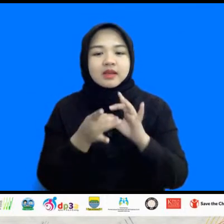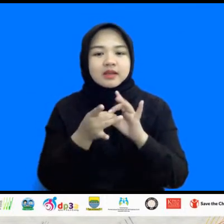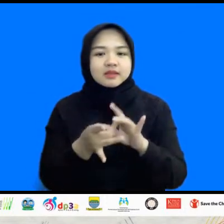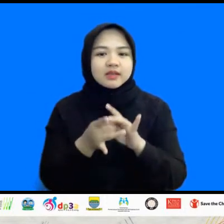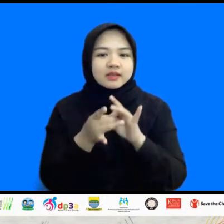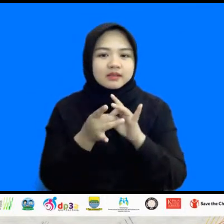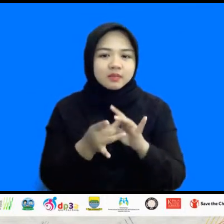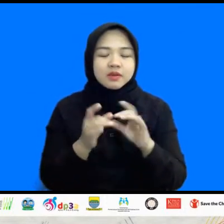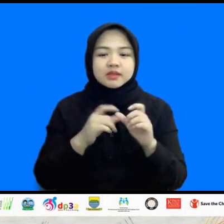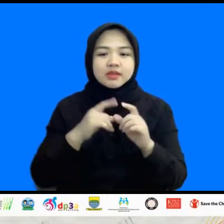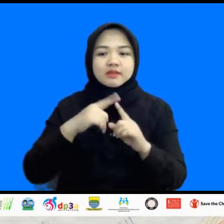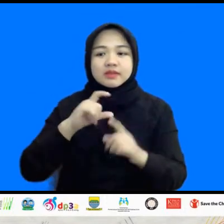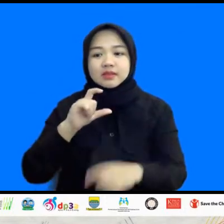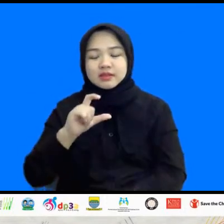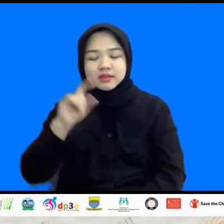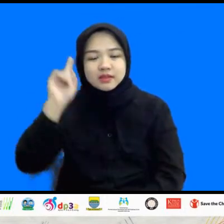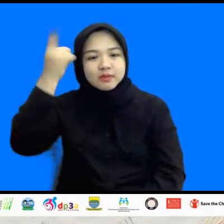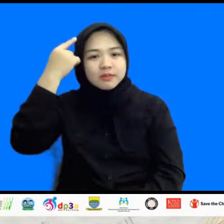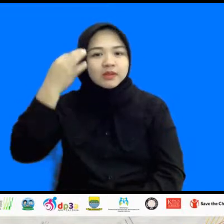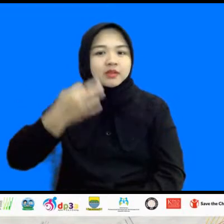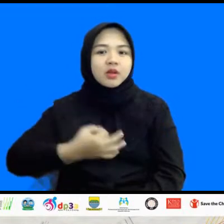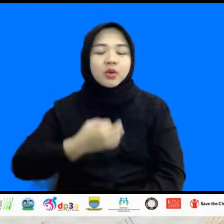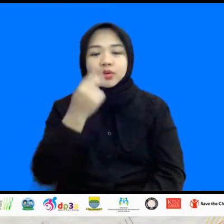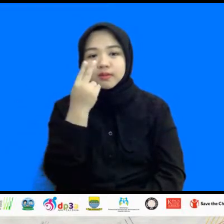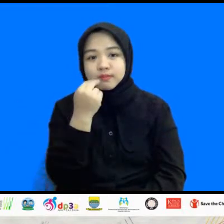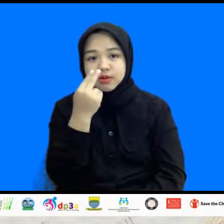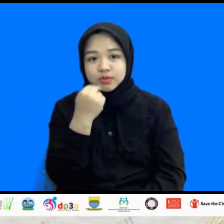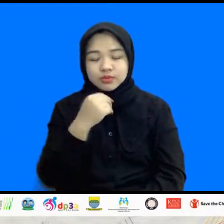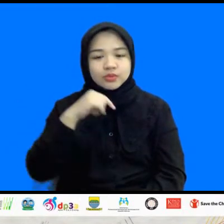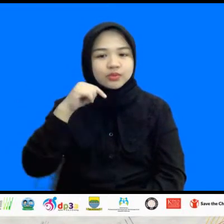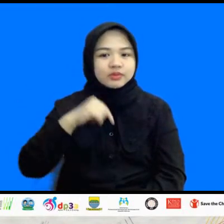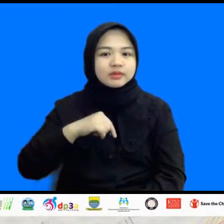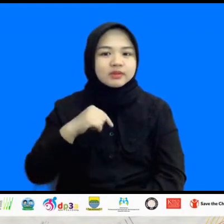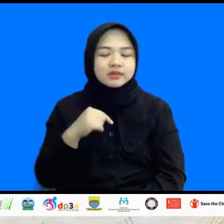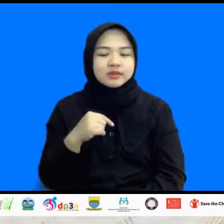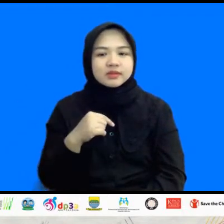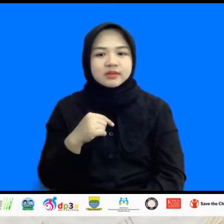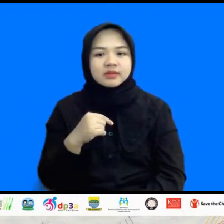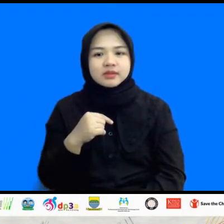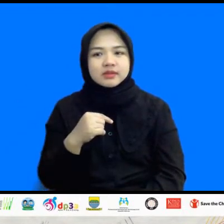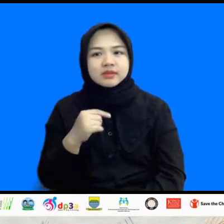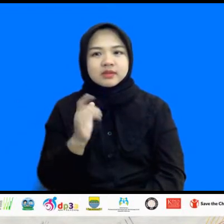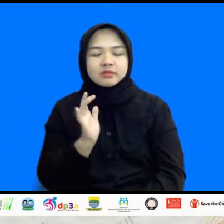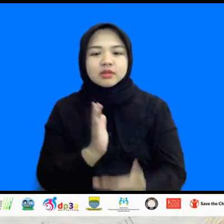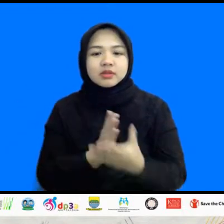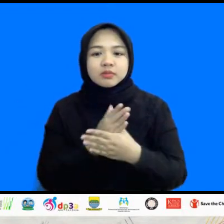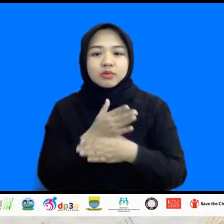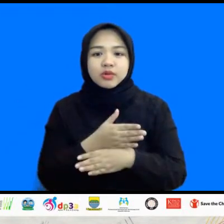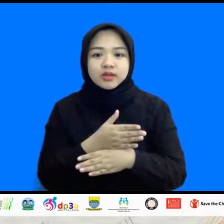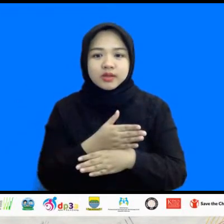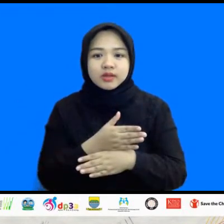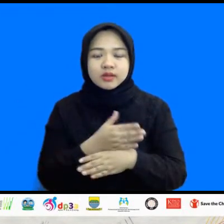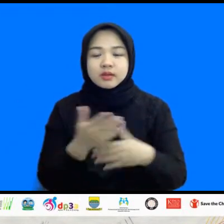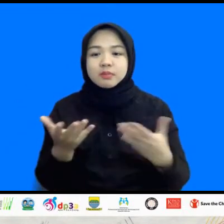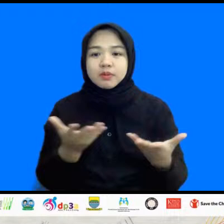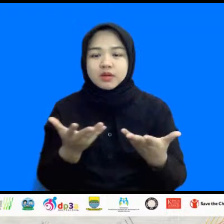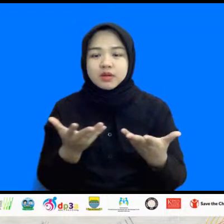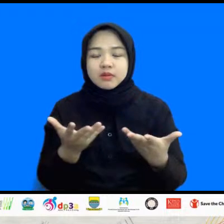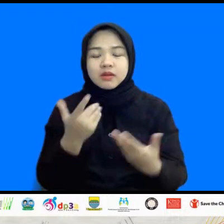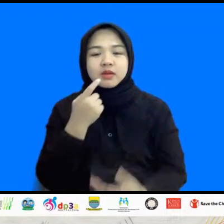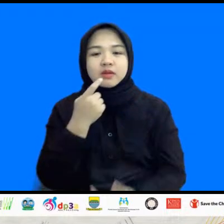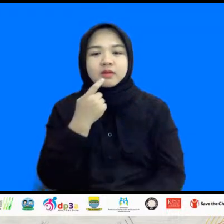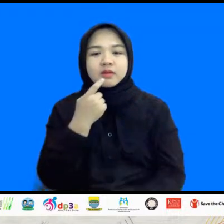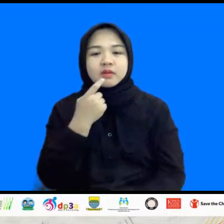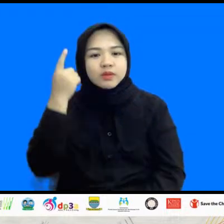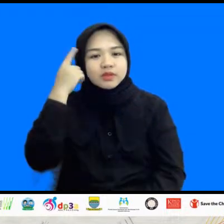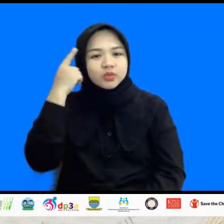dengan Save the Children ya, pemerintah Kota Bandung, dan ini merupakan satu anggap pilot Ini proyek sudah. bagaimana mencoba Nggak usah.